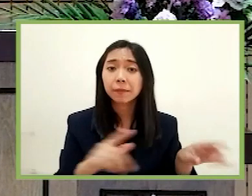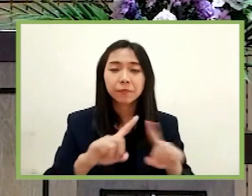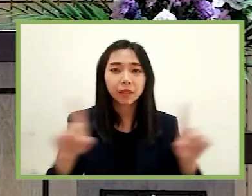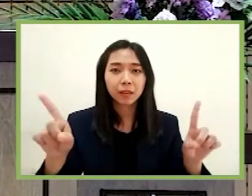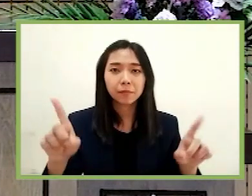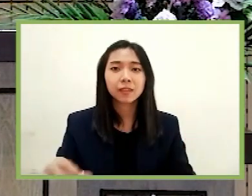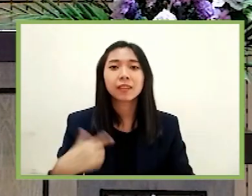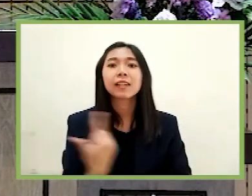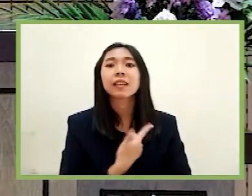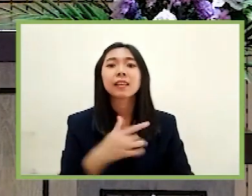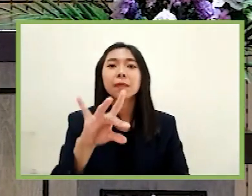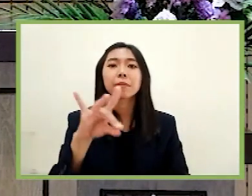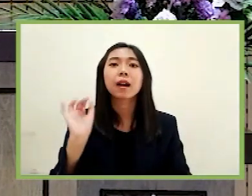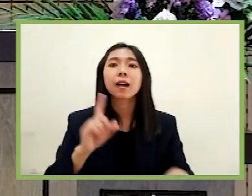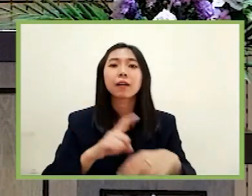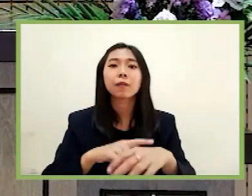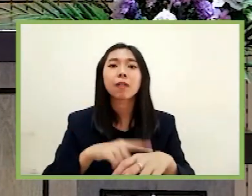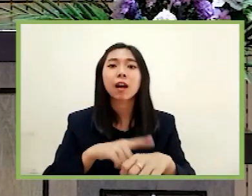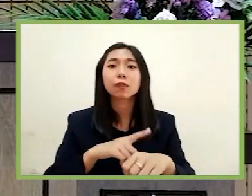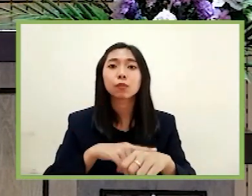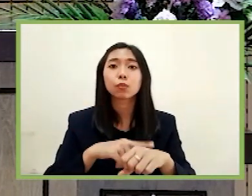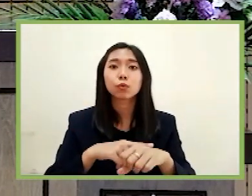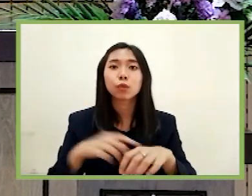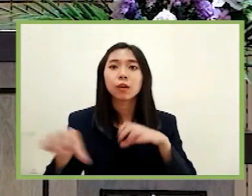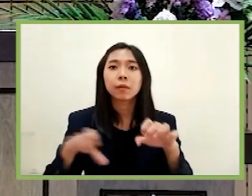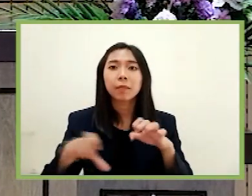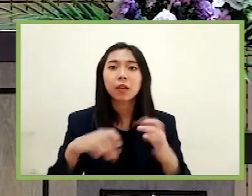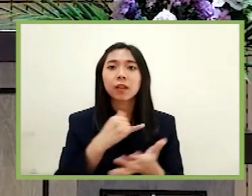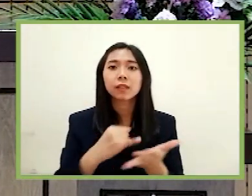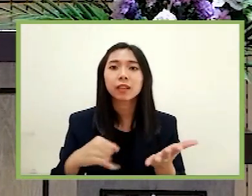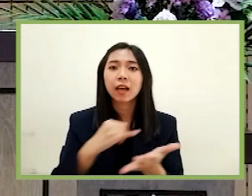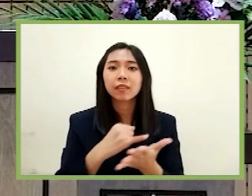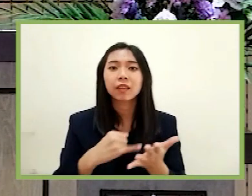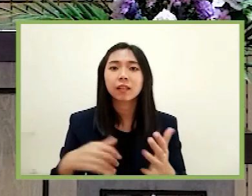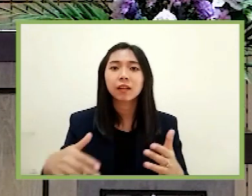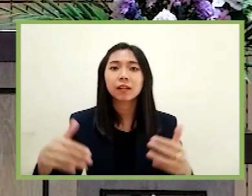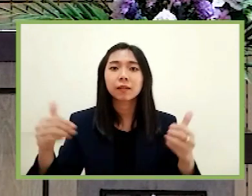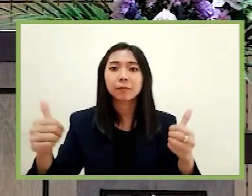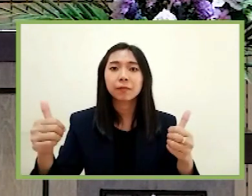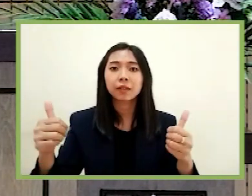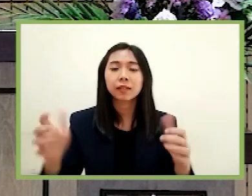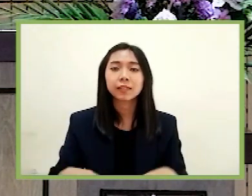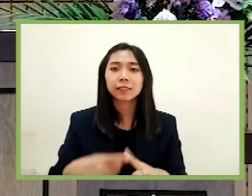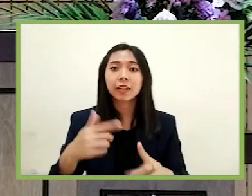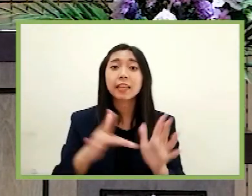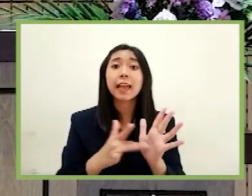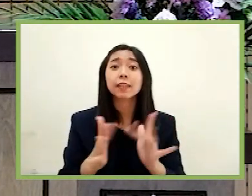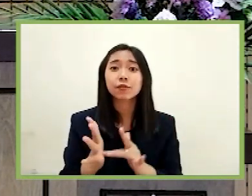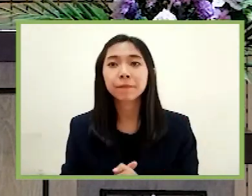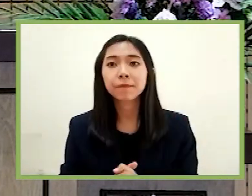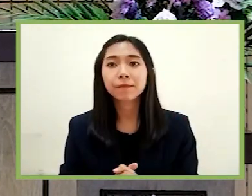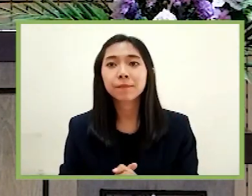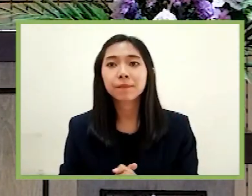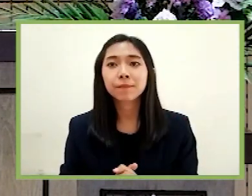pakai kesempatan ini untuk menghidupi nilai-nilai Keabadian dari Kristus itu